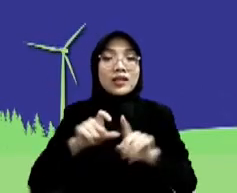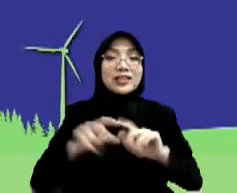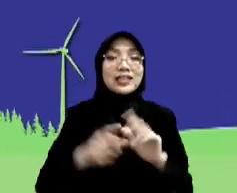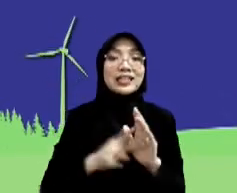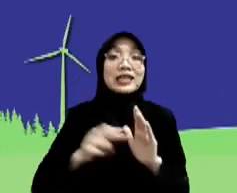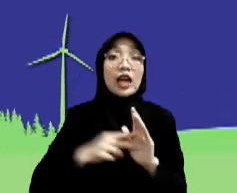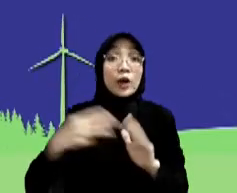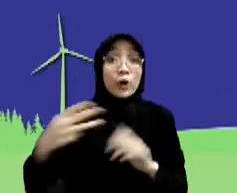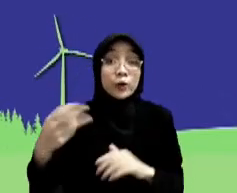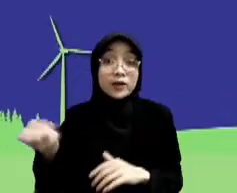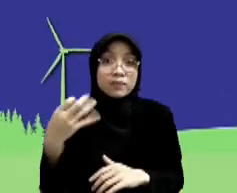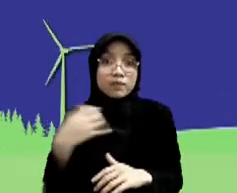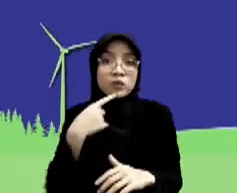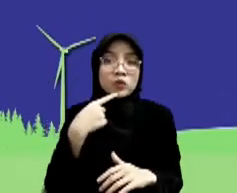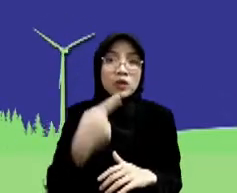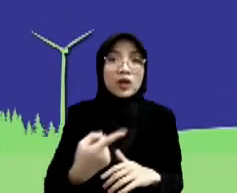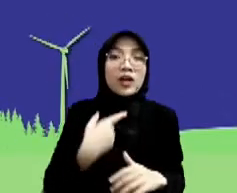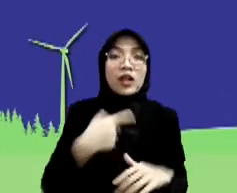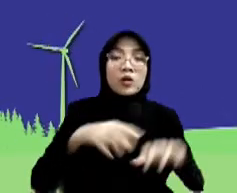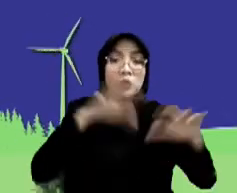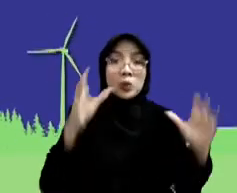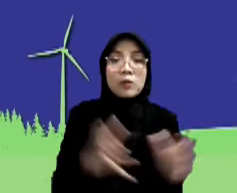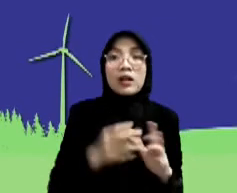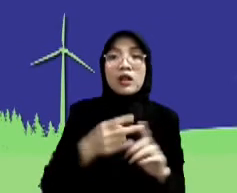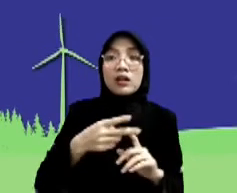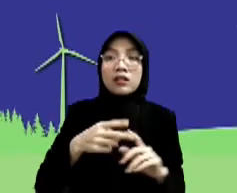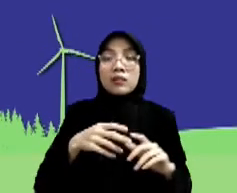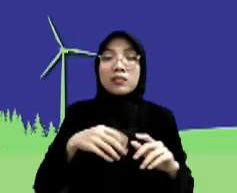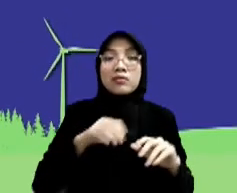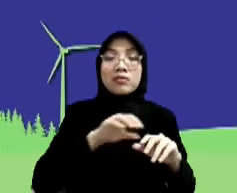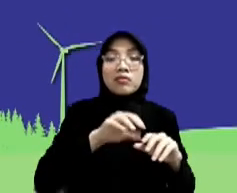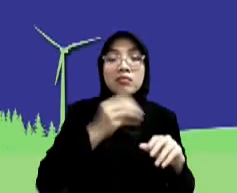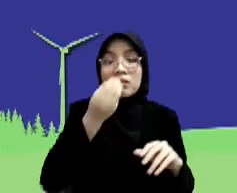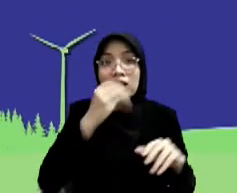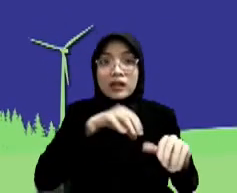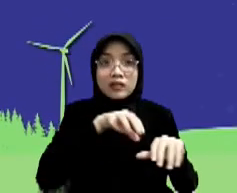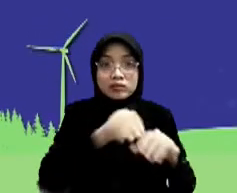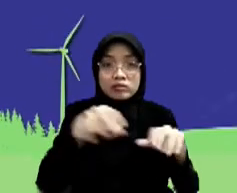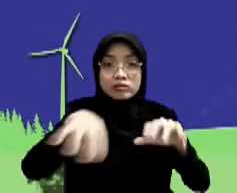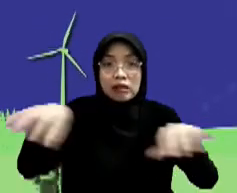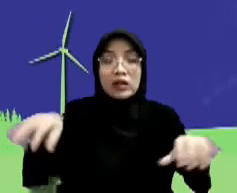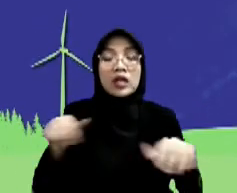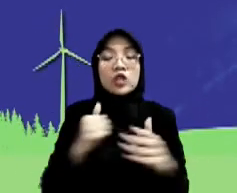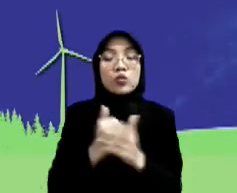eh tentang Global food chain nah memang ini merupakan satu hal yang eh garapan bersama juga juga yang